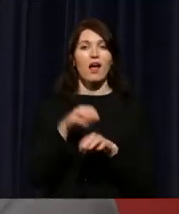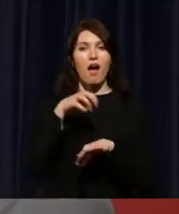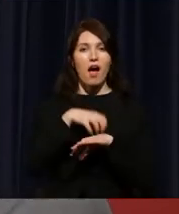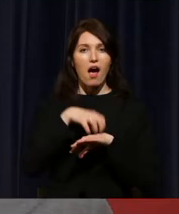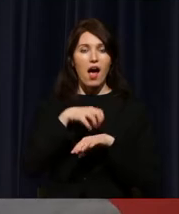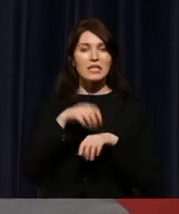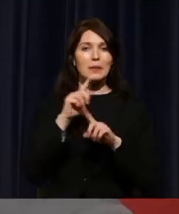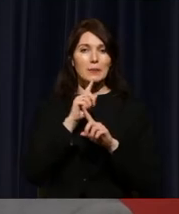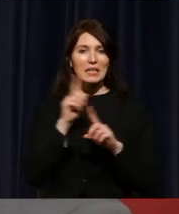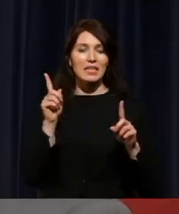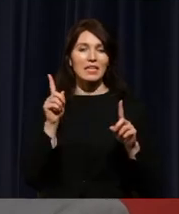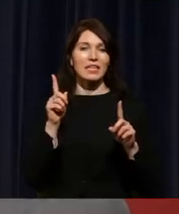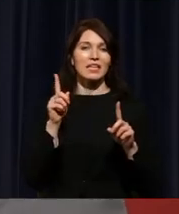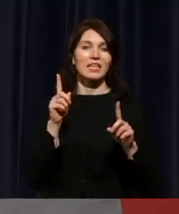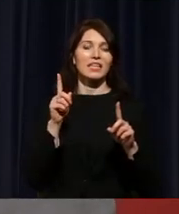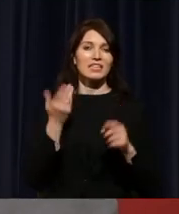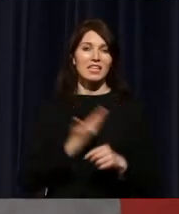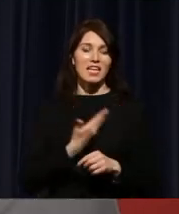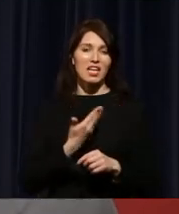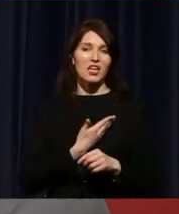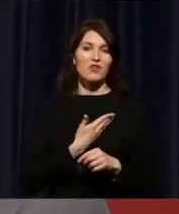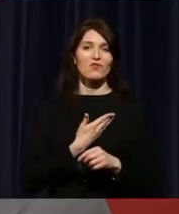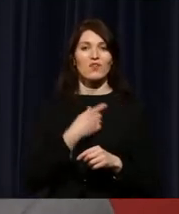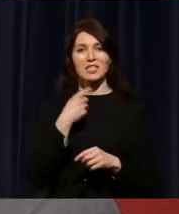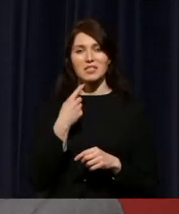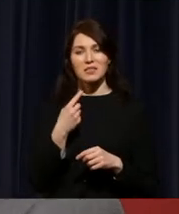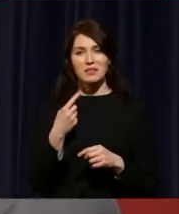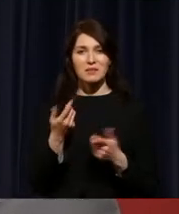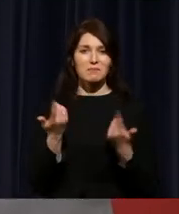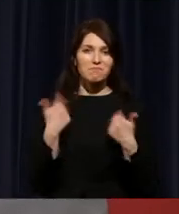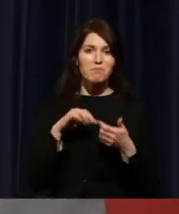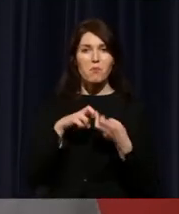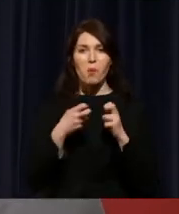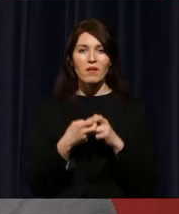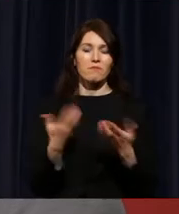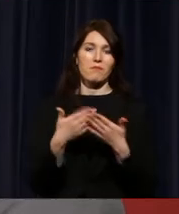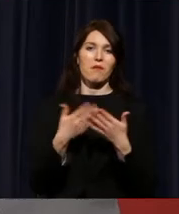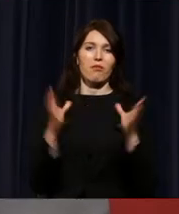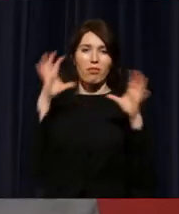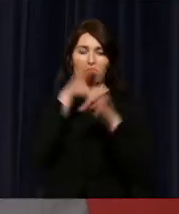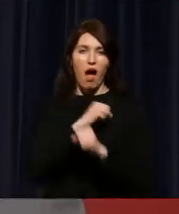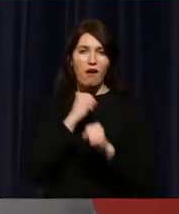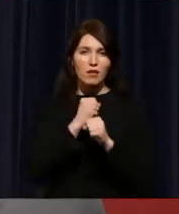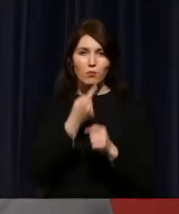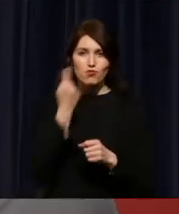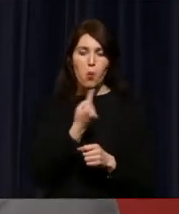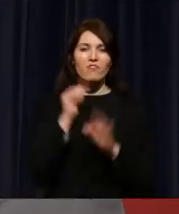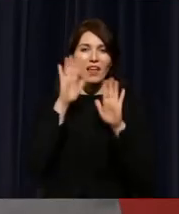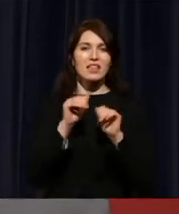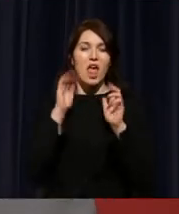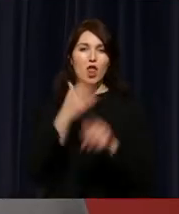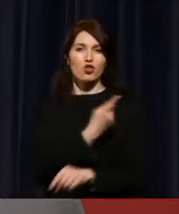ārsta specifiskajām nu, dzīves, teiksim, gaitām, ja, nakts darba stundās, diennakts